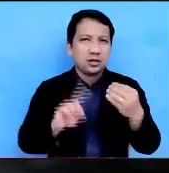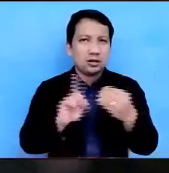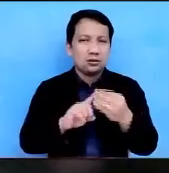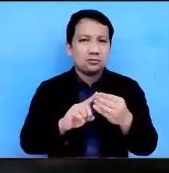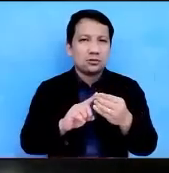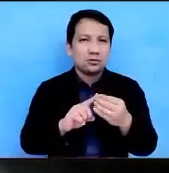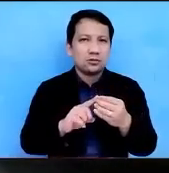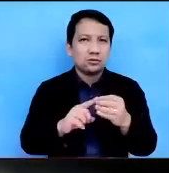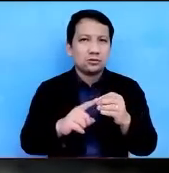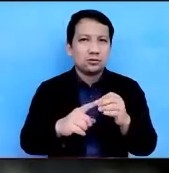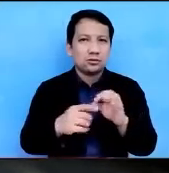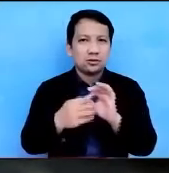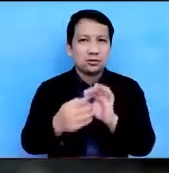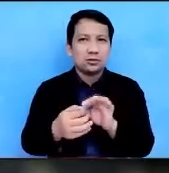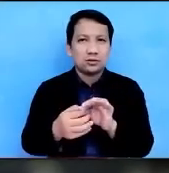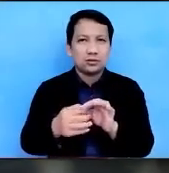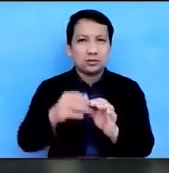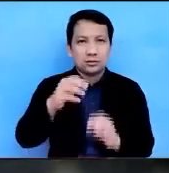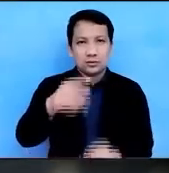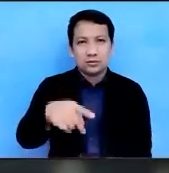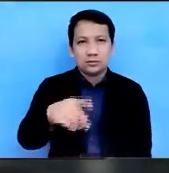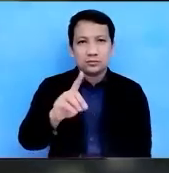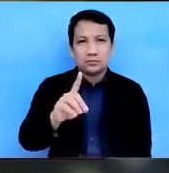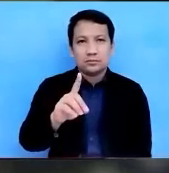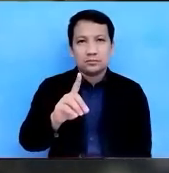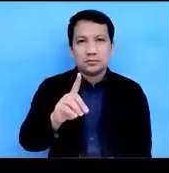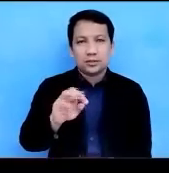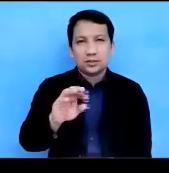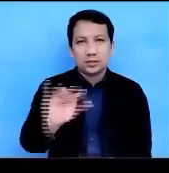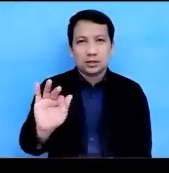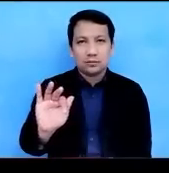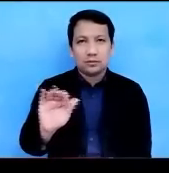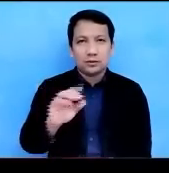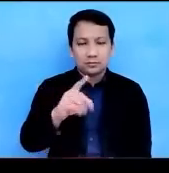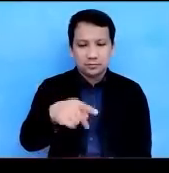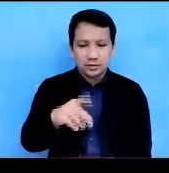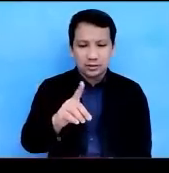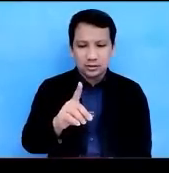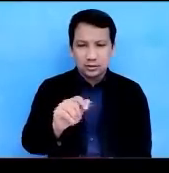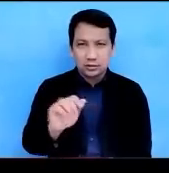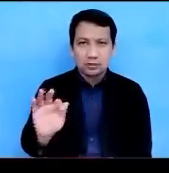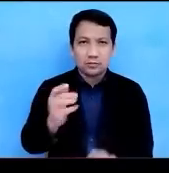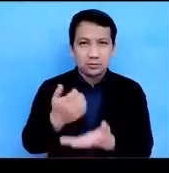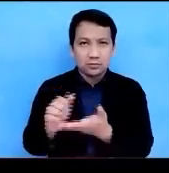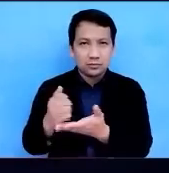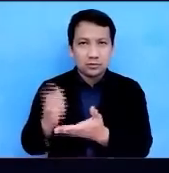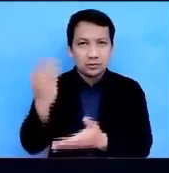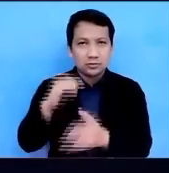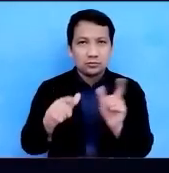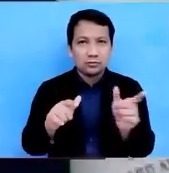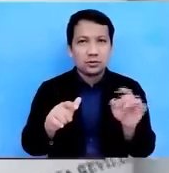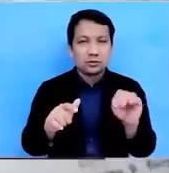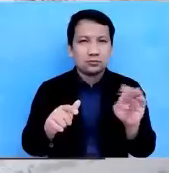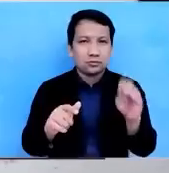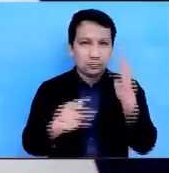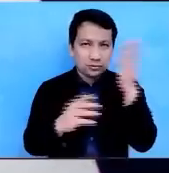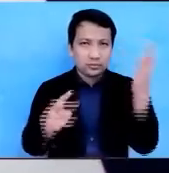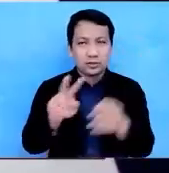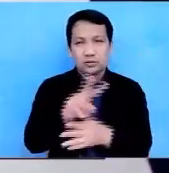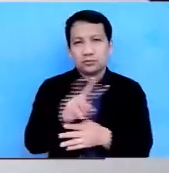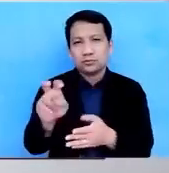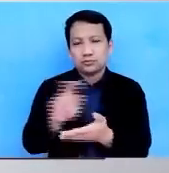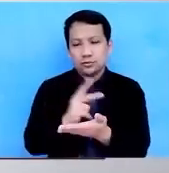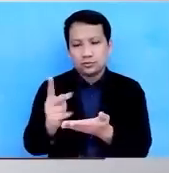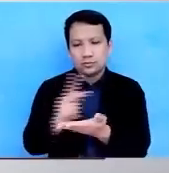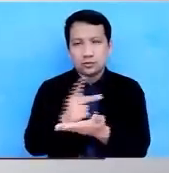Development Assistance Fund o PDAF spending ni Senator Bong Revilla Jr. noong 2014. Sa mahigit 200 pahinang